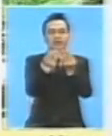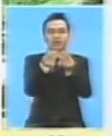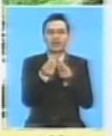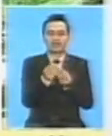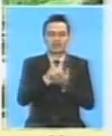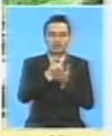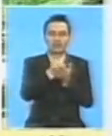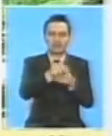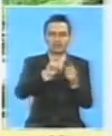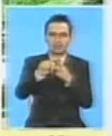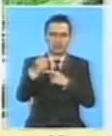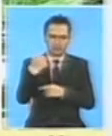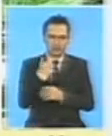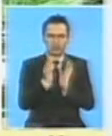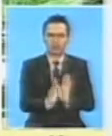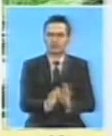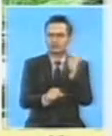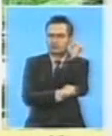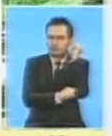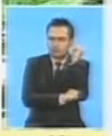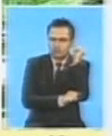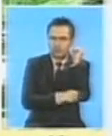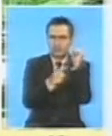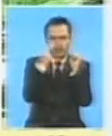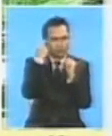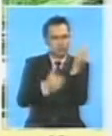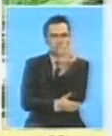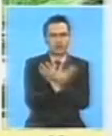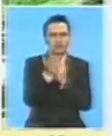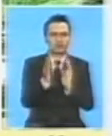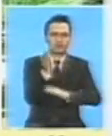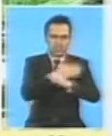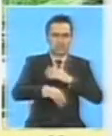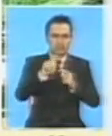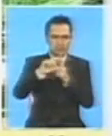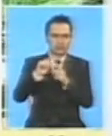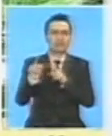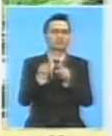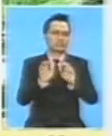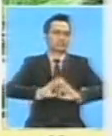ราก็ทราบดีว่าผู้ที่มีรายได้น้อยผู้ที่ด้อยโอกาสผู้พิการต่างๆก็